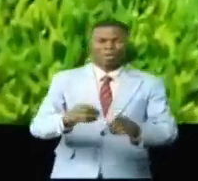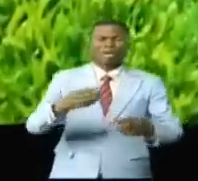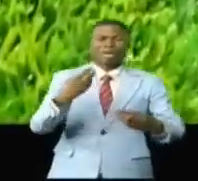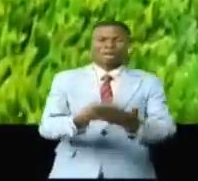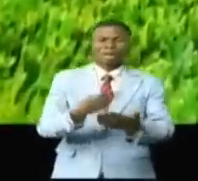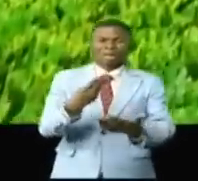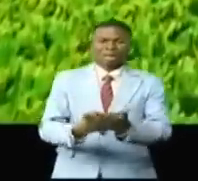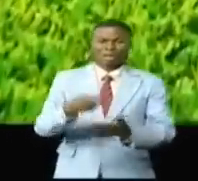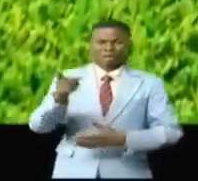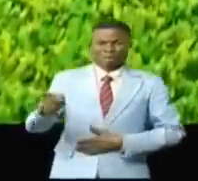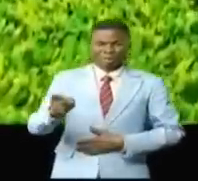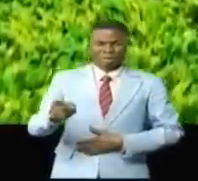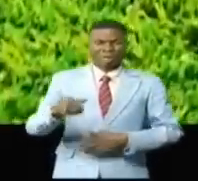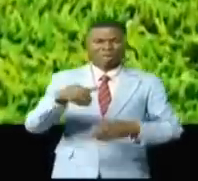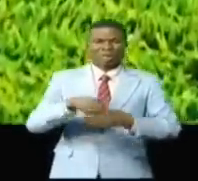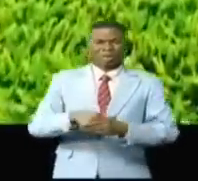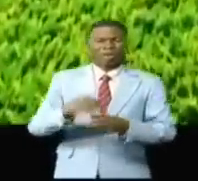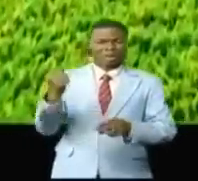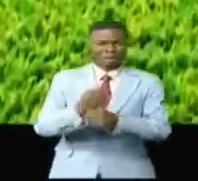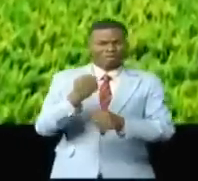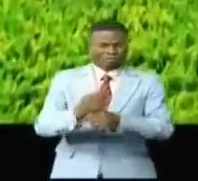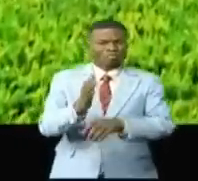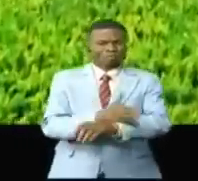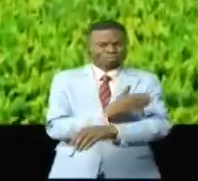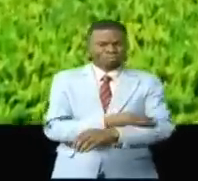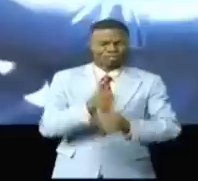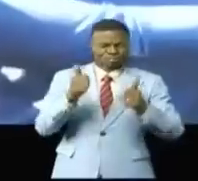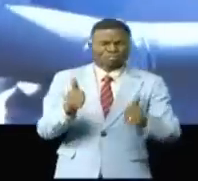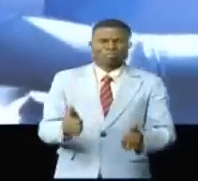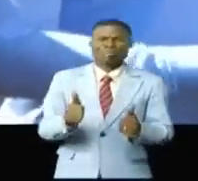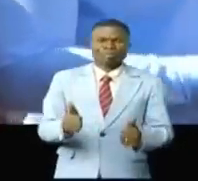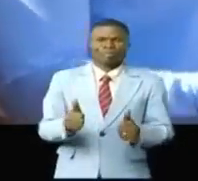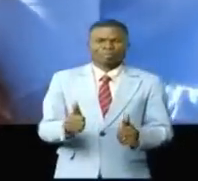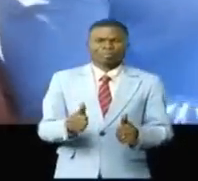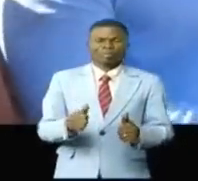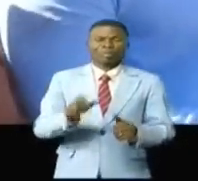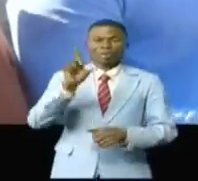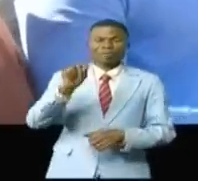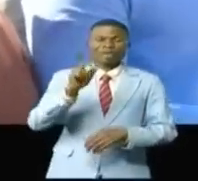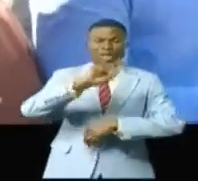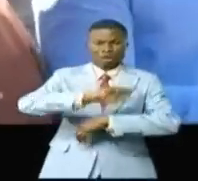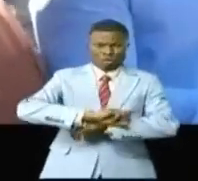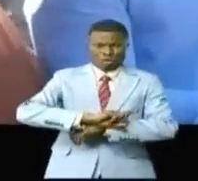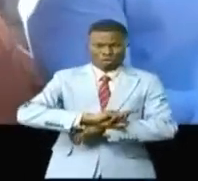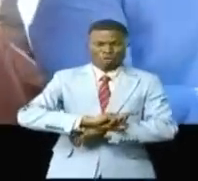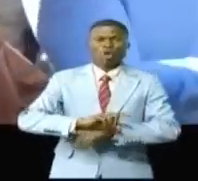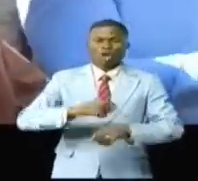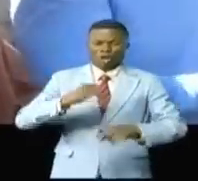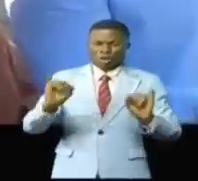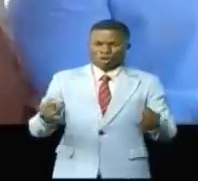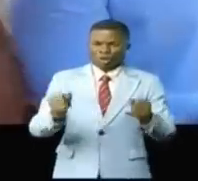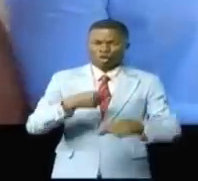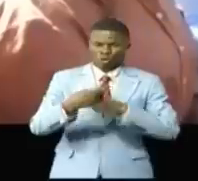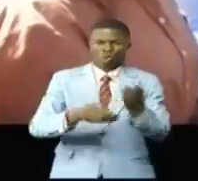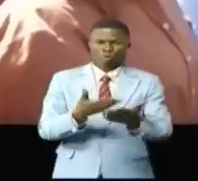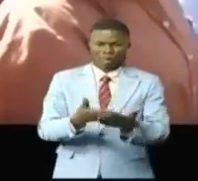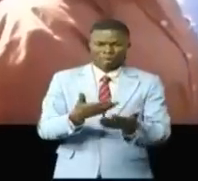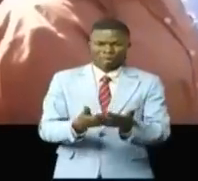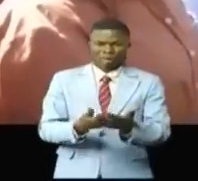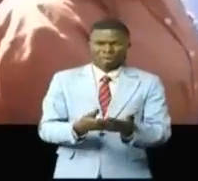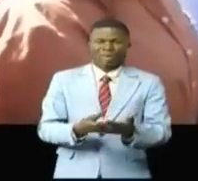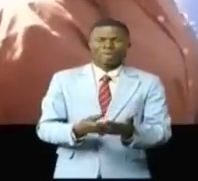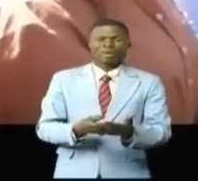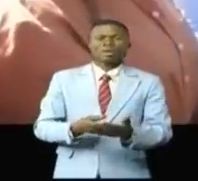Chitourou. Ici, les travaux évoluent sans difficulté et dans 20 jours, l'aire des jeux sera opérationnelle, a